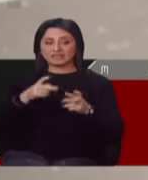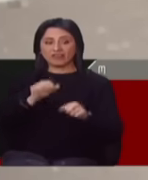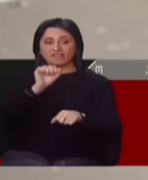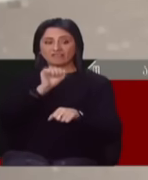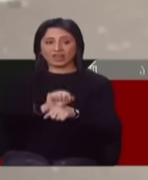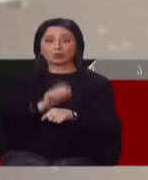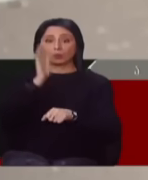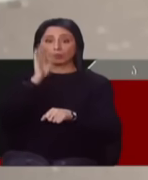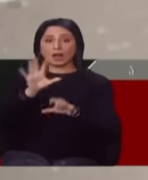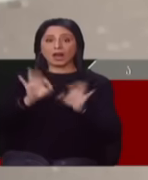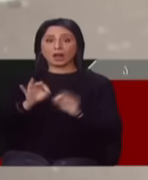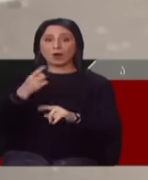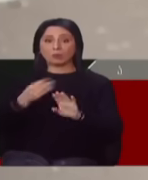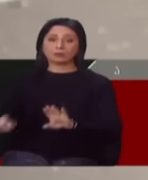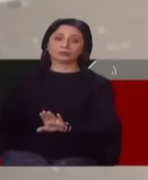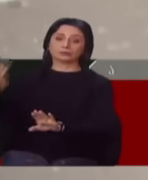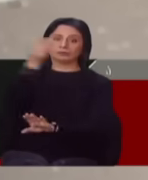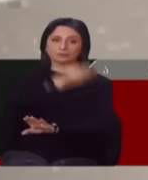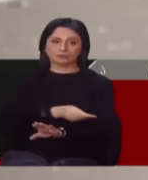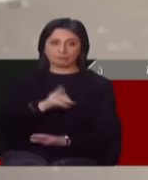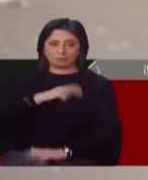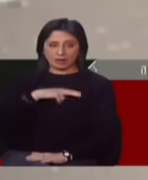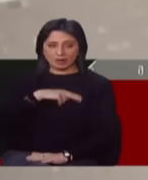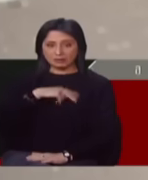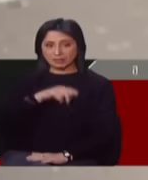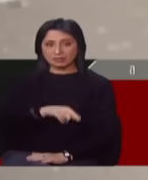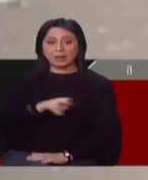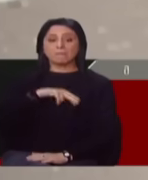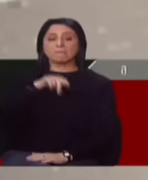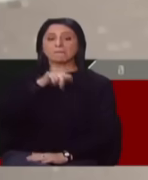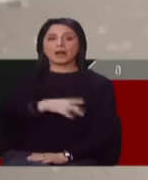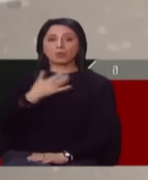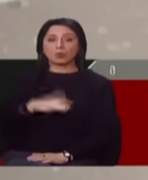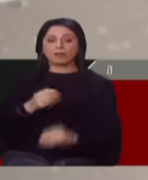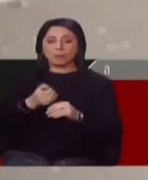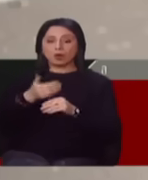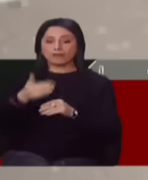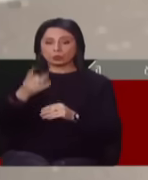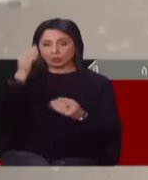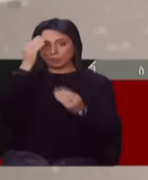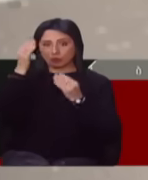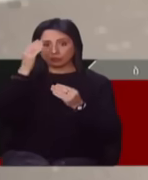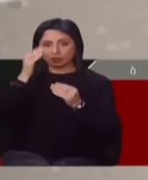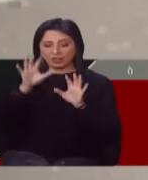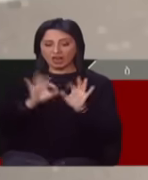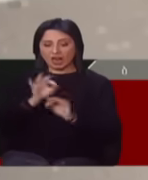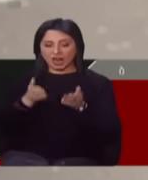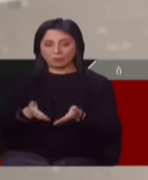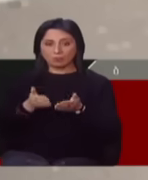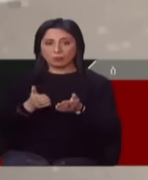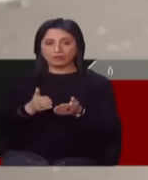უფლებას გამოიყენებს, კანონპროექტი ისევ თავიდან გადმოიგზავნება პარლამენტს და პარლამენტმა უკვე მოგვიანებით უნდა იბრძოლოს